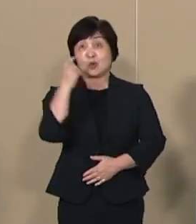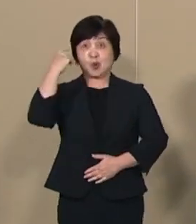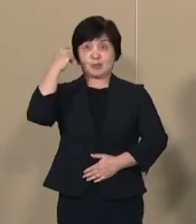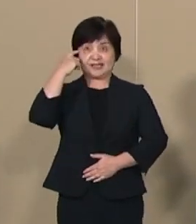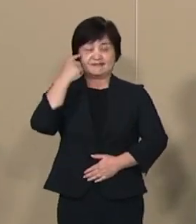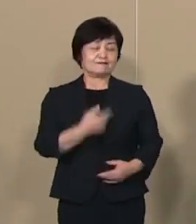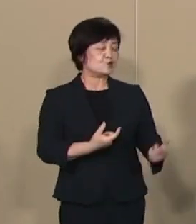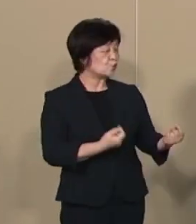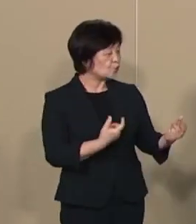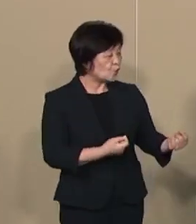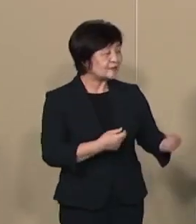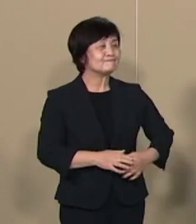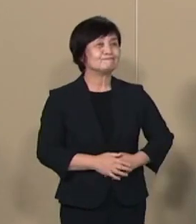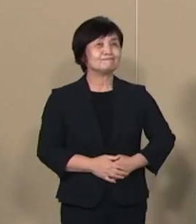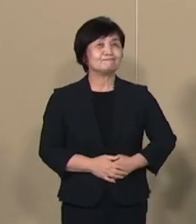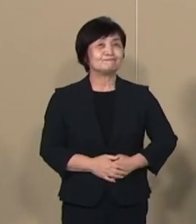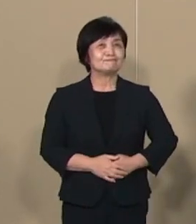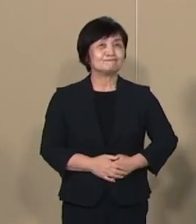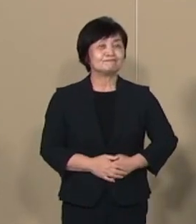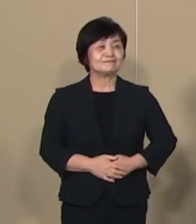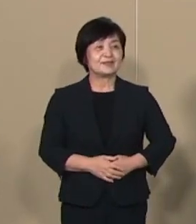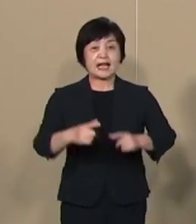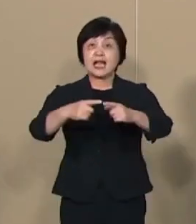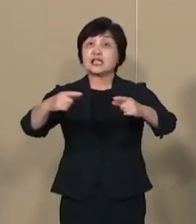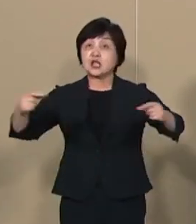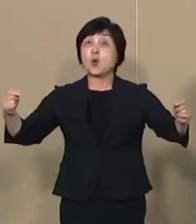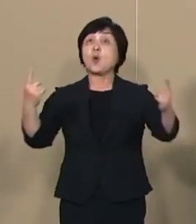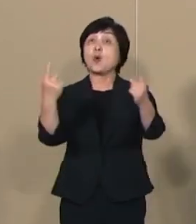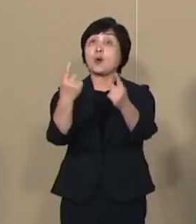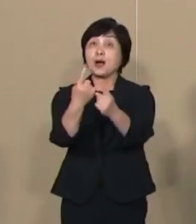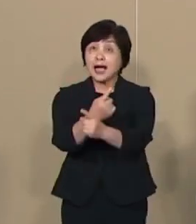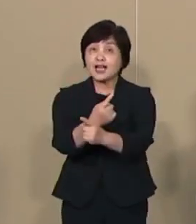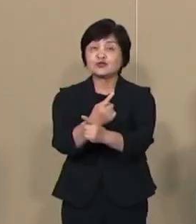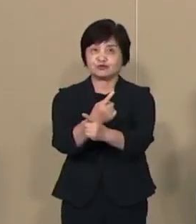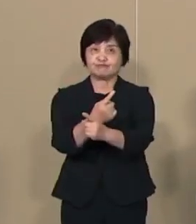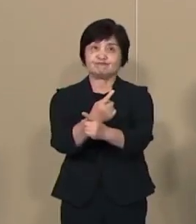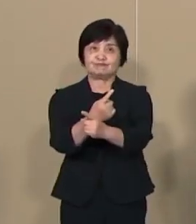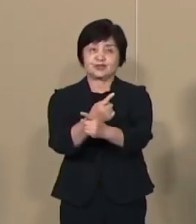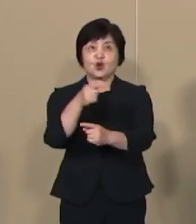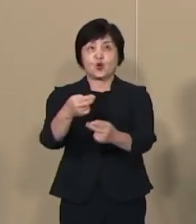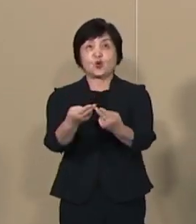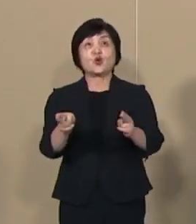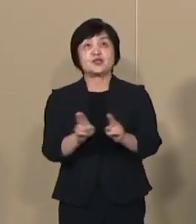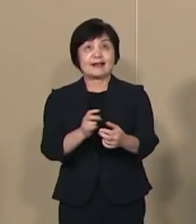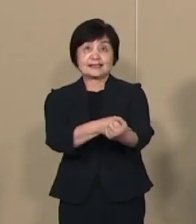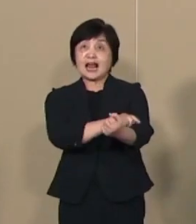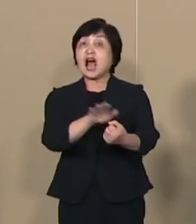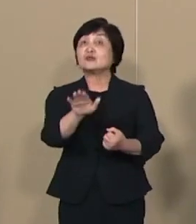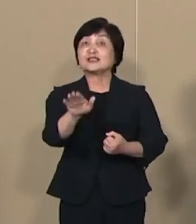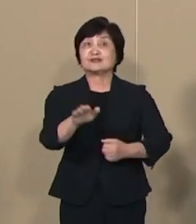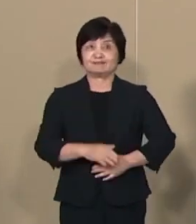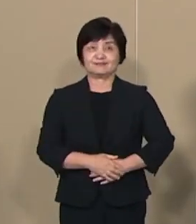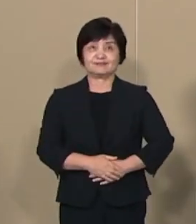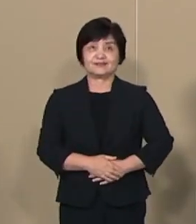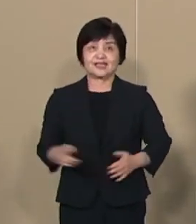とおりですいや本当に日本を変える他店シャルがありますよこの頭にんまあ